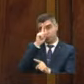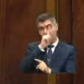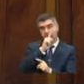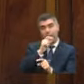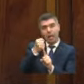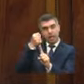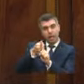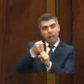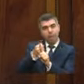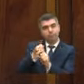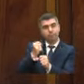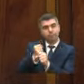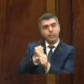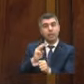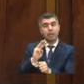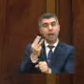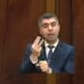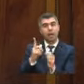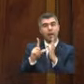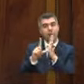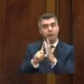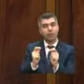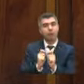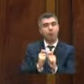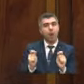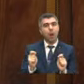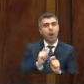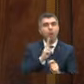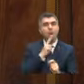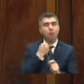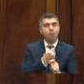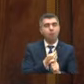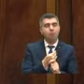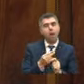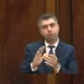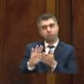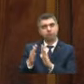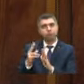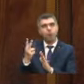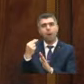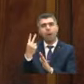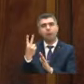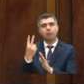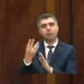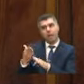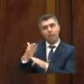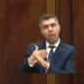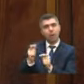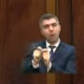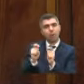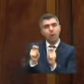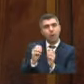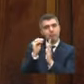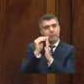خدامين فيه، راه 3 مراسم صدروا في الجريده الرسميه منذ ايام فقط، منذ يومين وثلاث ايام فقط، وغيتجي المراسيم